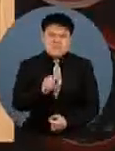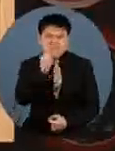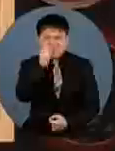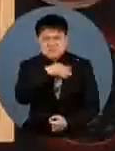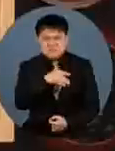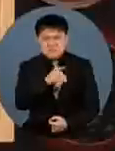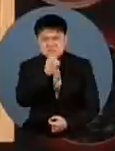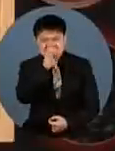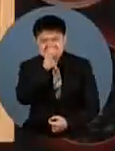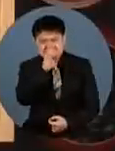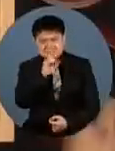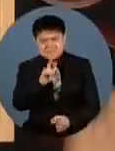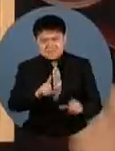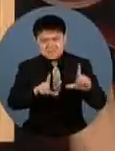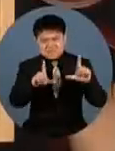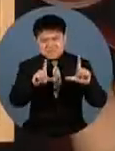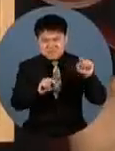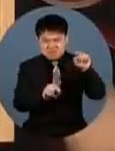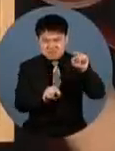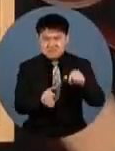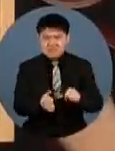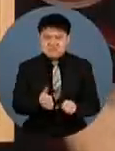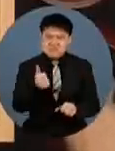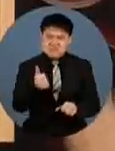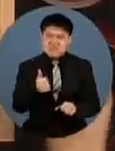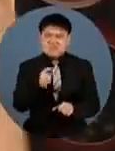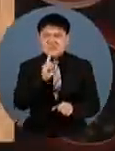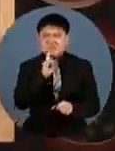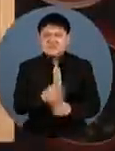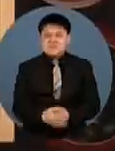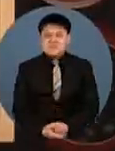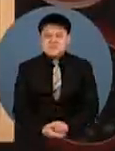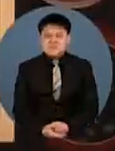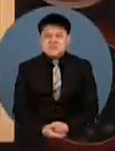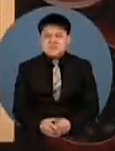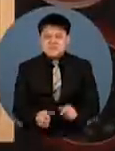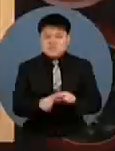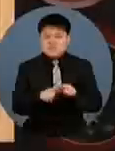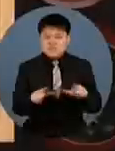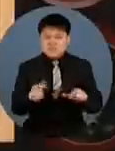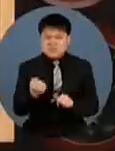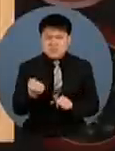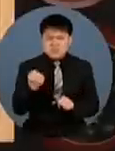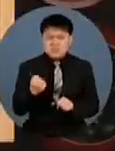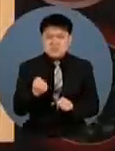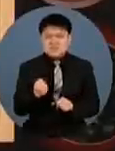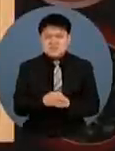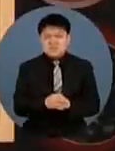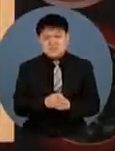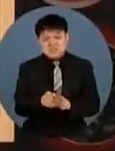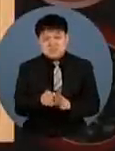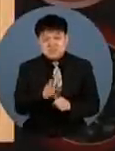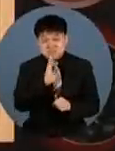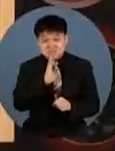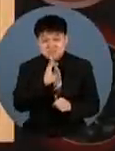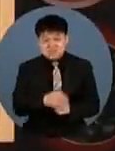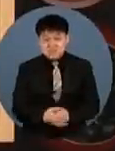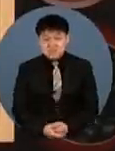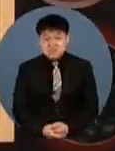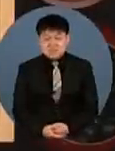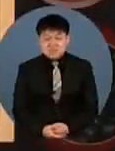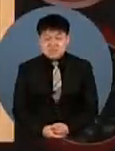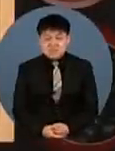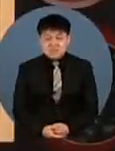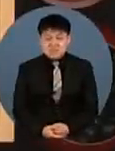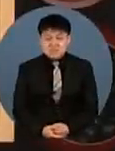중앙으로 날일자로 두는 수가 더 경쾌했다. 뭐 보통 힘 있는 뭐 당연한 행마 같은데요.